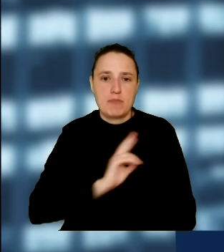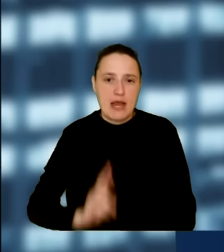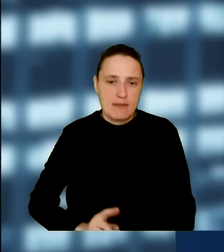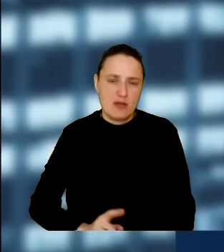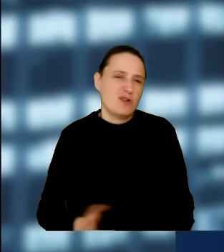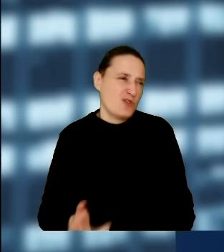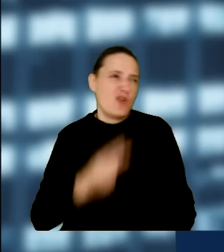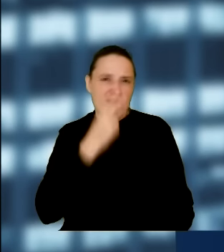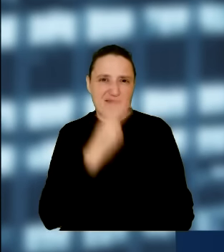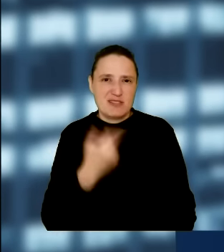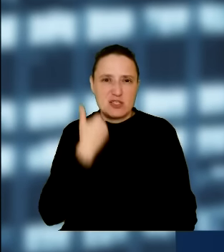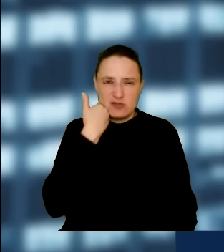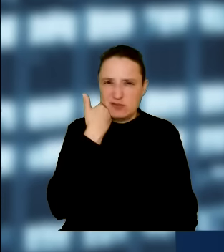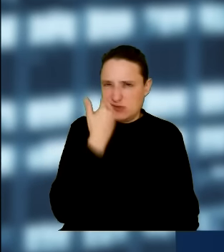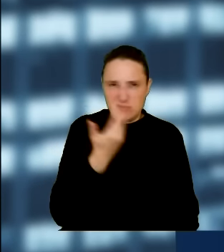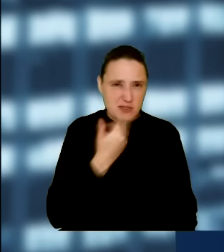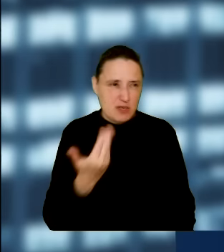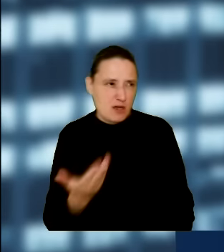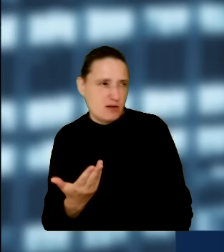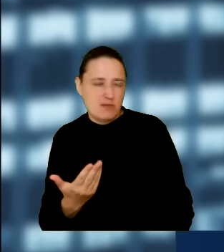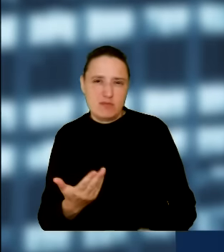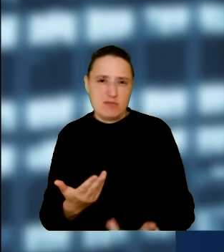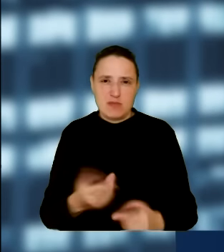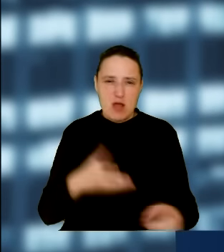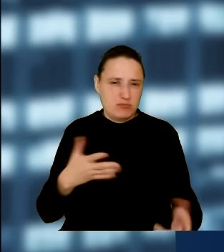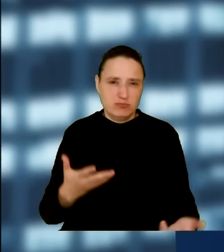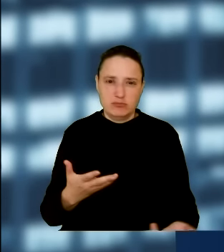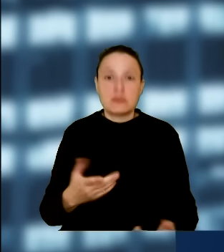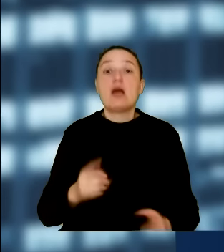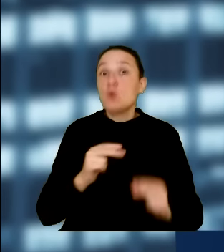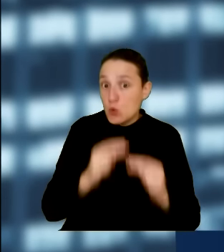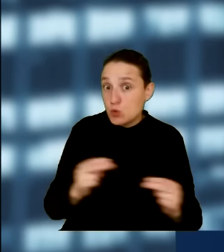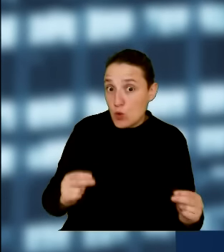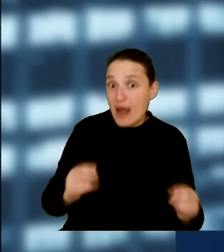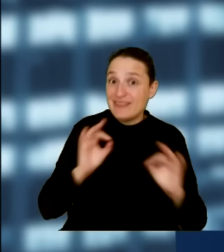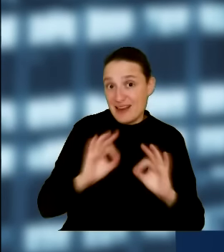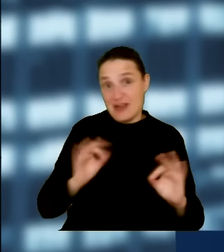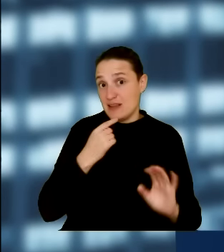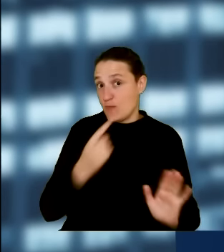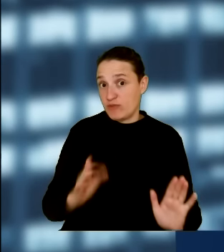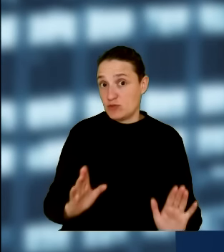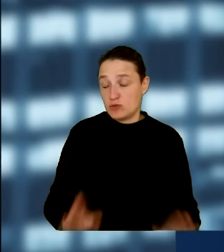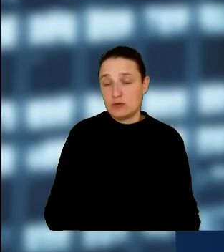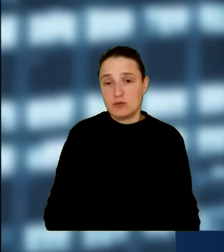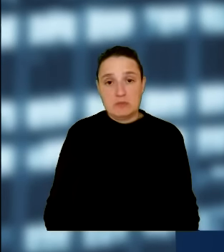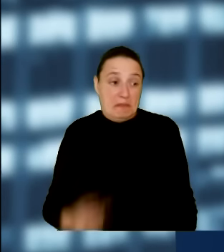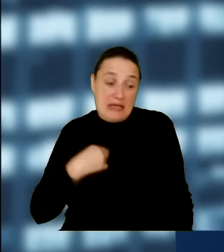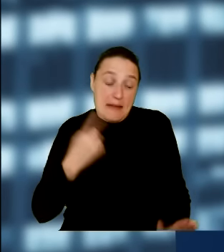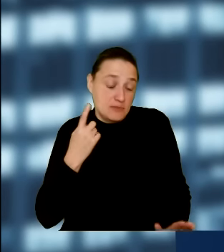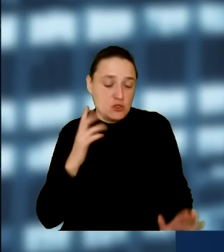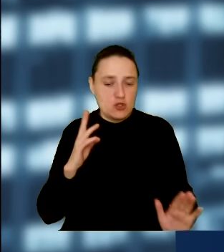mówili ci rolnicy. Bardzo kulturalnie, bardzo delikatnie moim zdaniem opisali